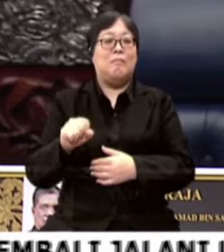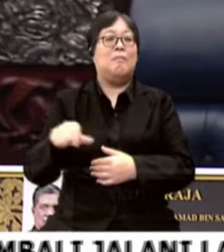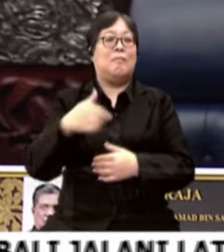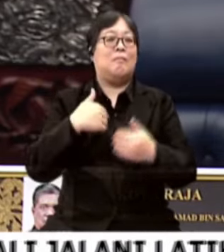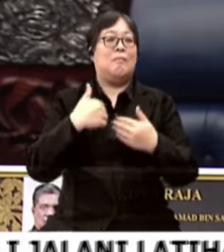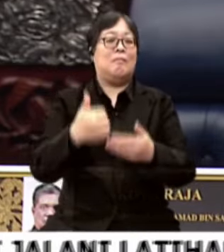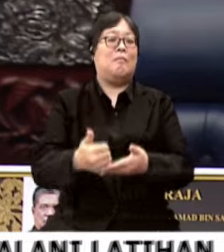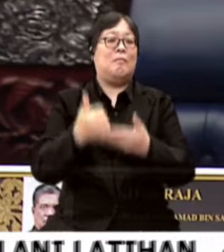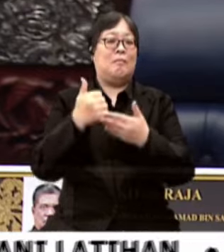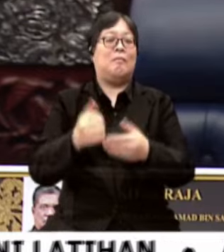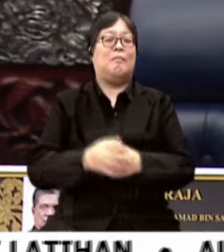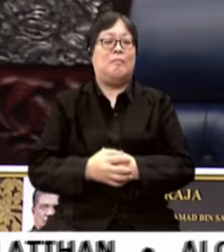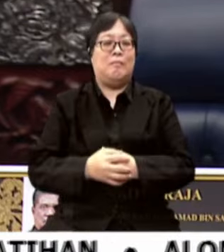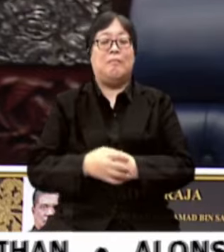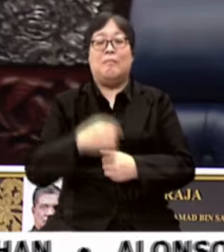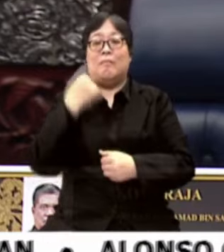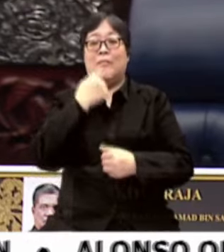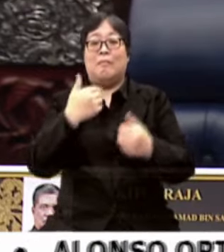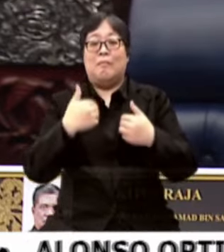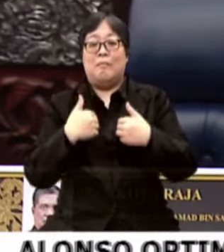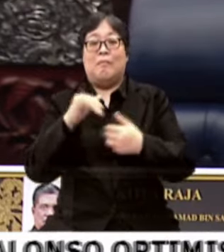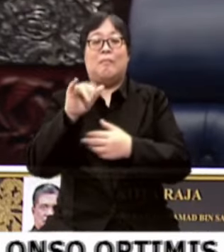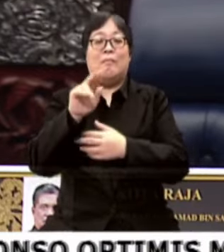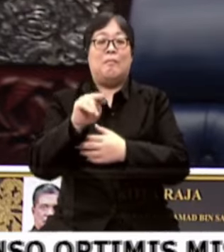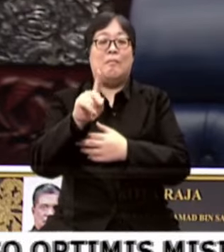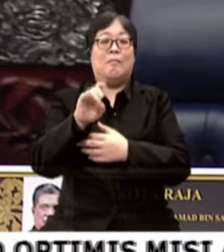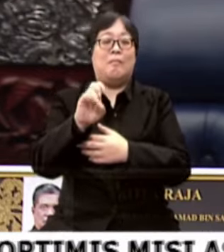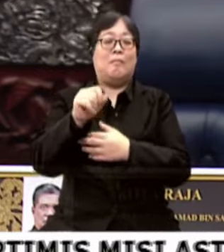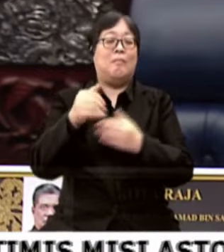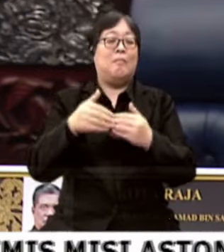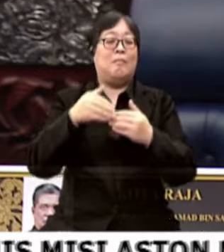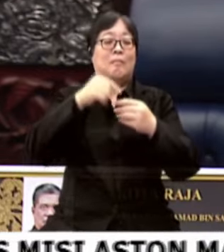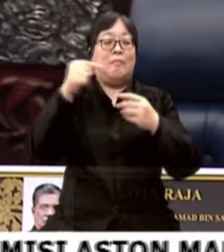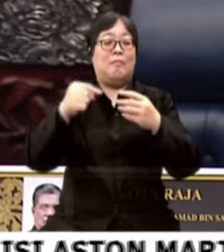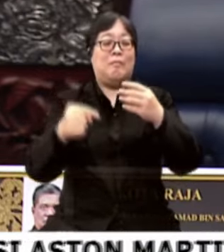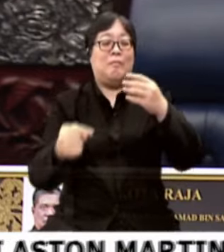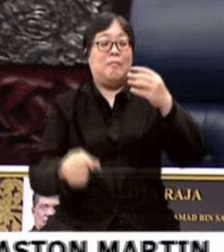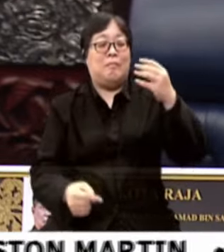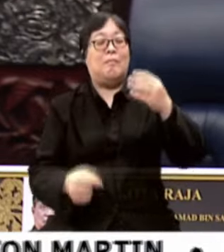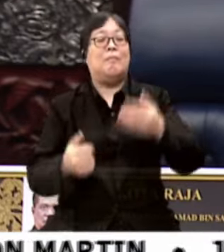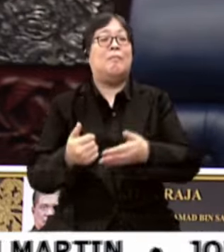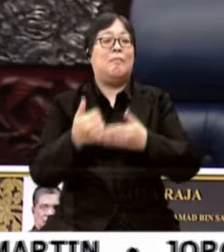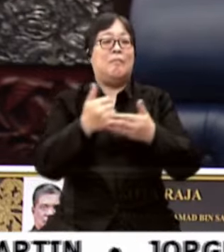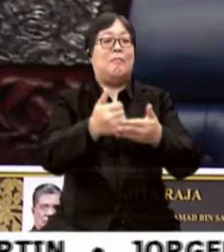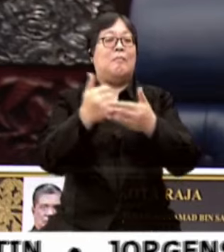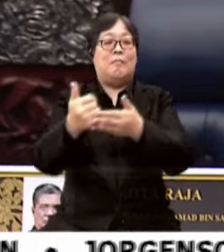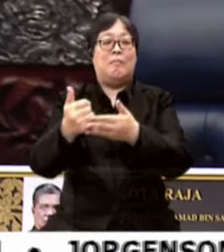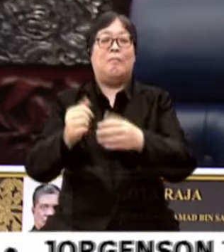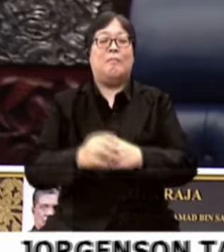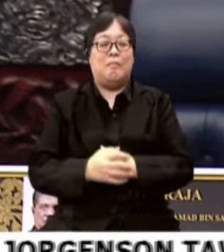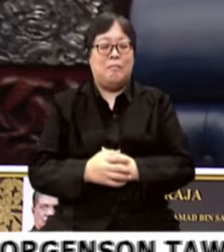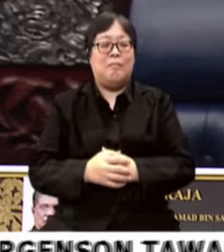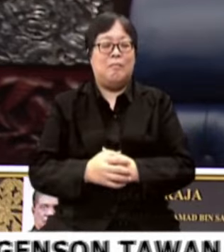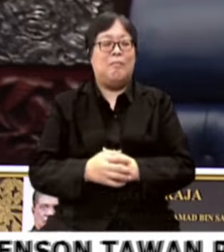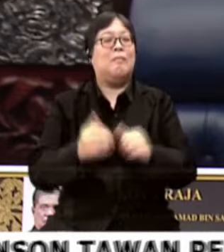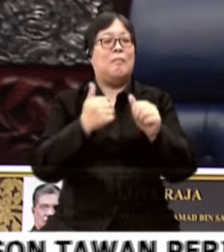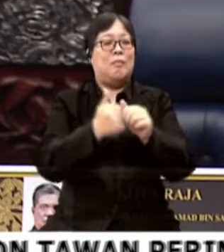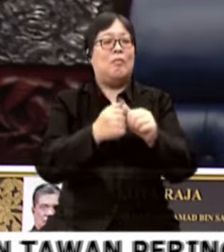mendapat bantuan begini sesuai yang berada di dalam indeks yang seterusnya mereka mendapatkan tuan yang begitu dengan